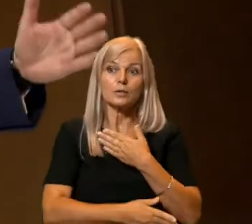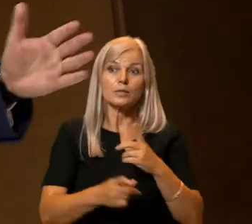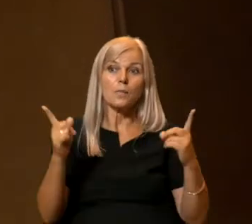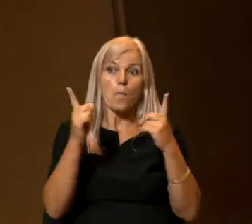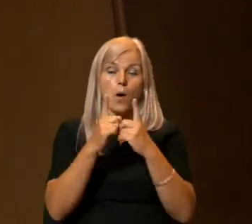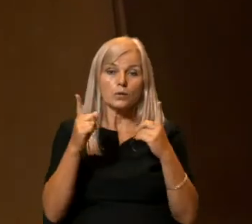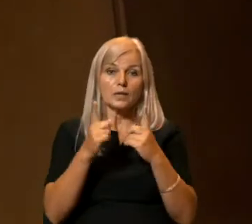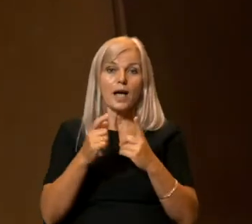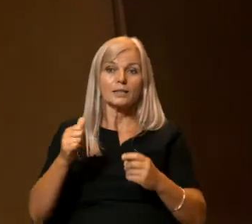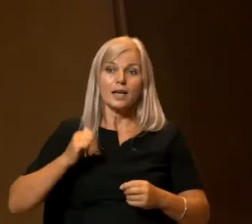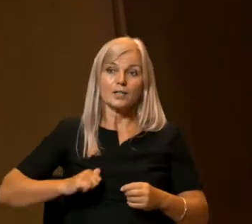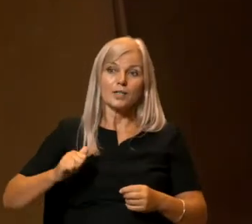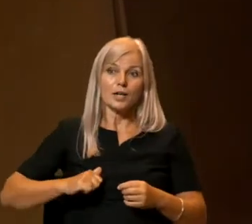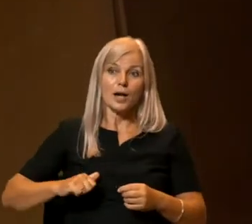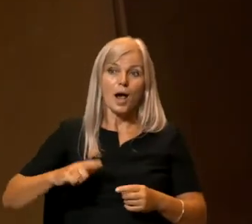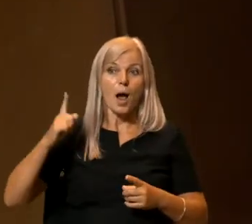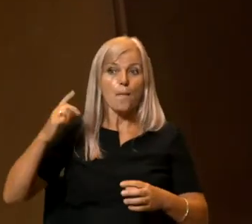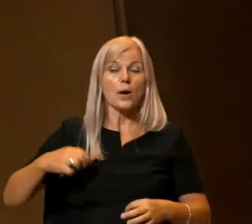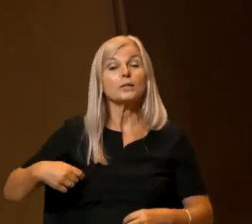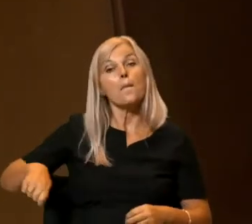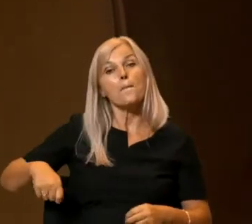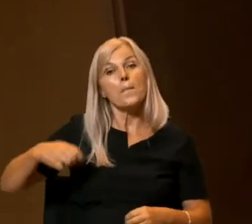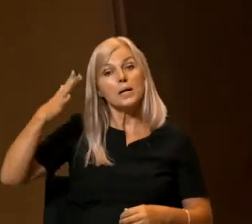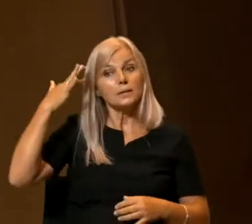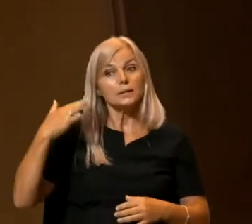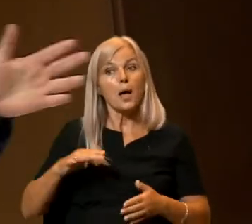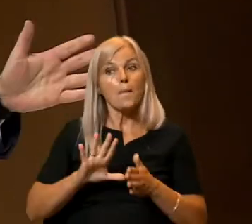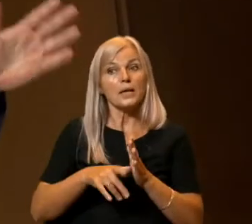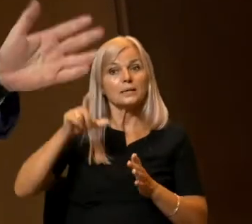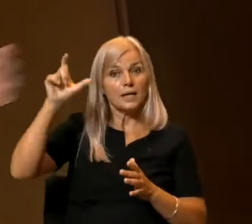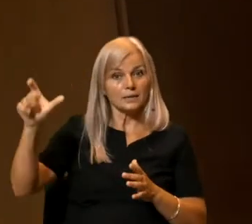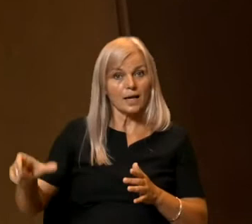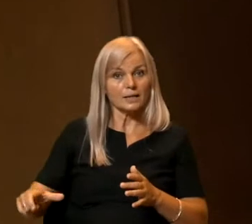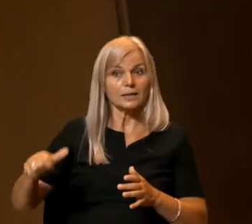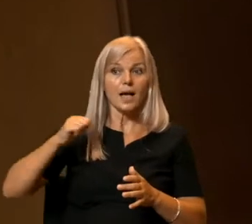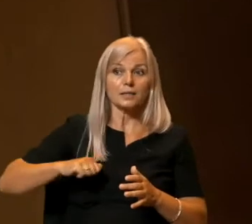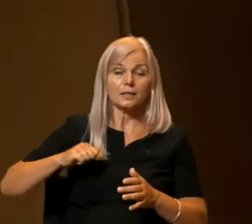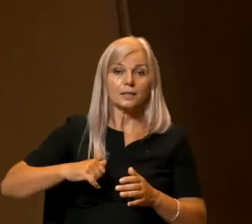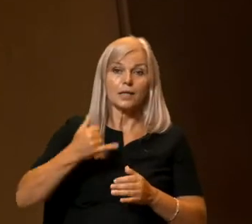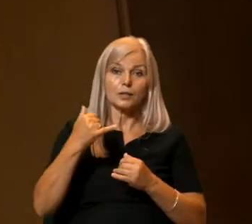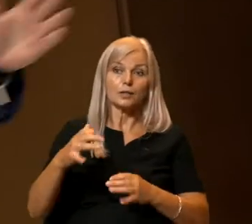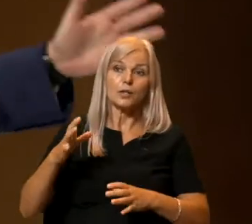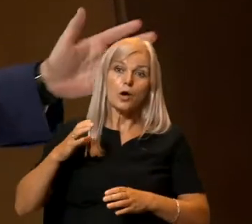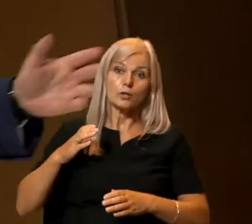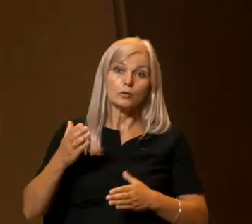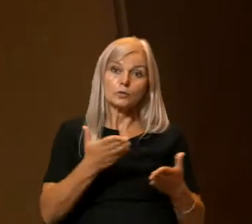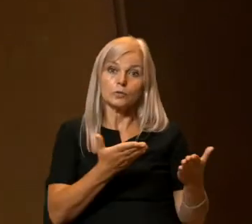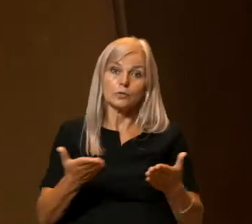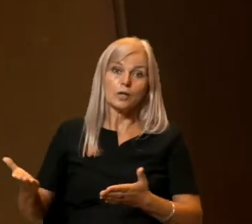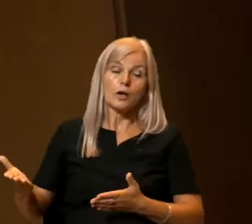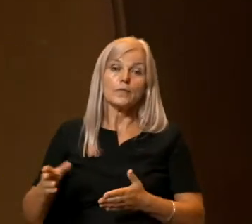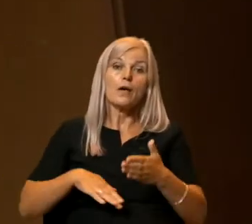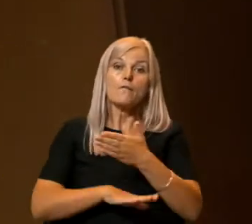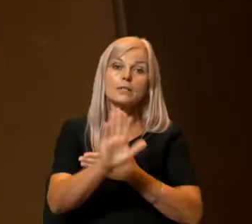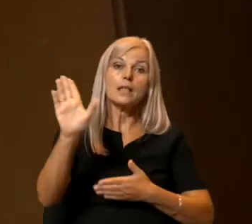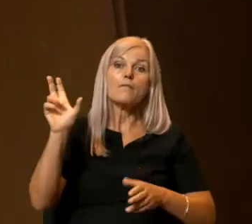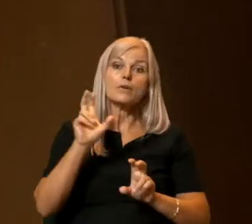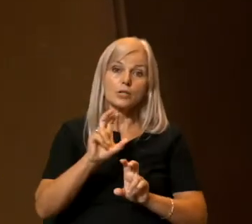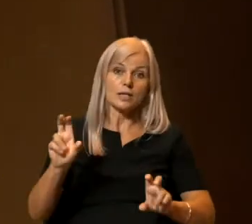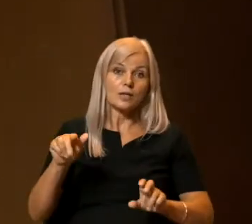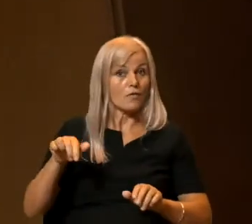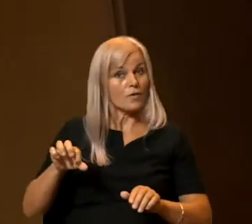na nas pani prezydent miasta Gdańska. Czekają na nas inni goście na przyjęcie w sali wystaw czasowych